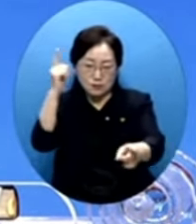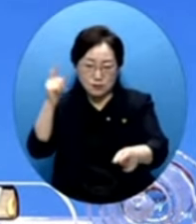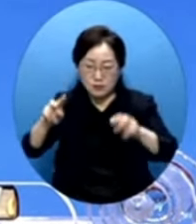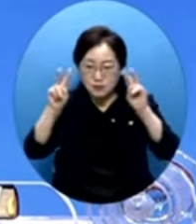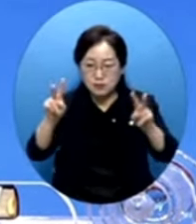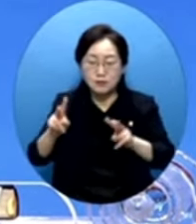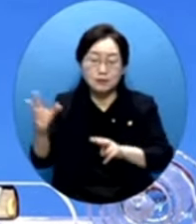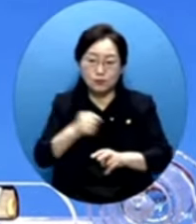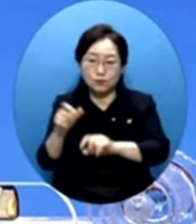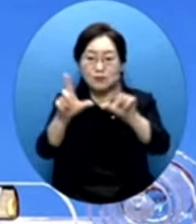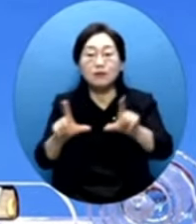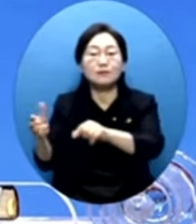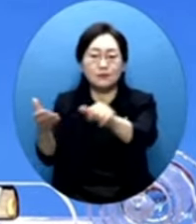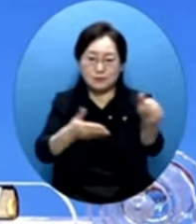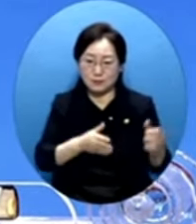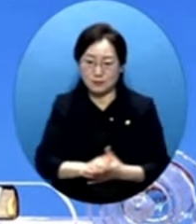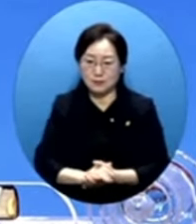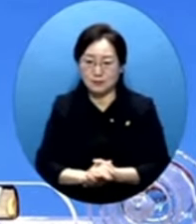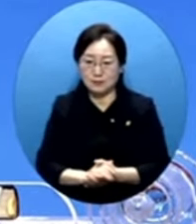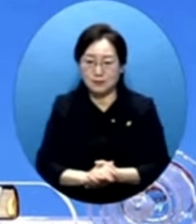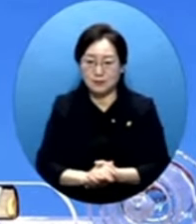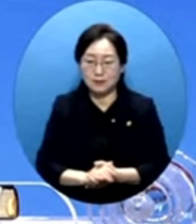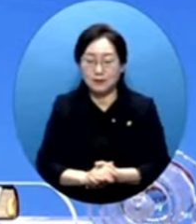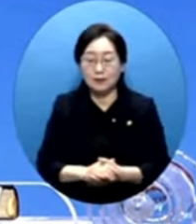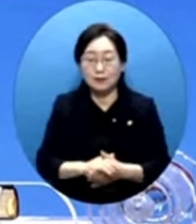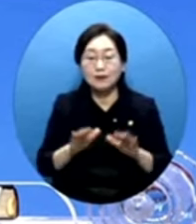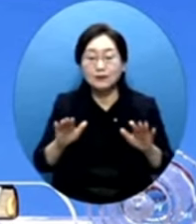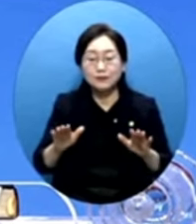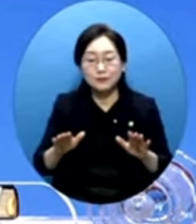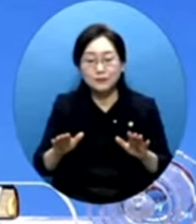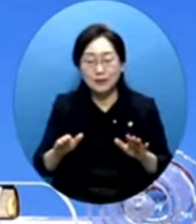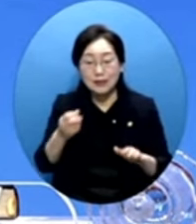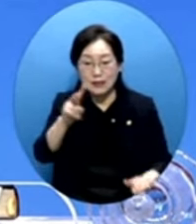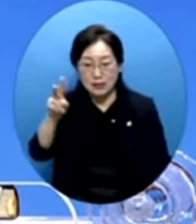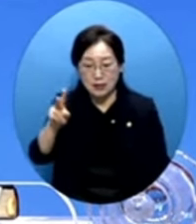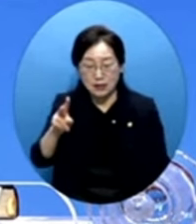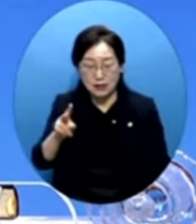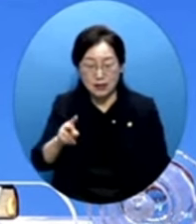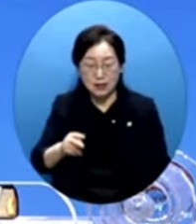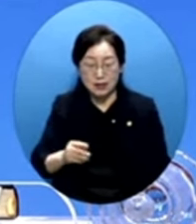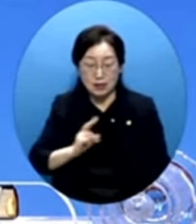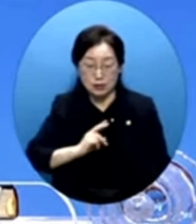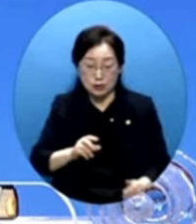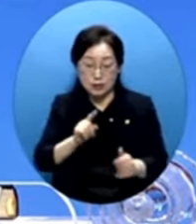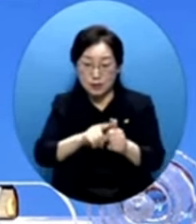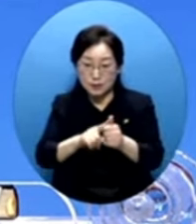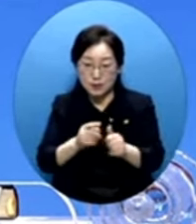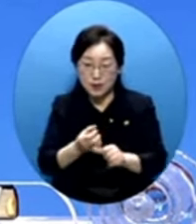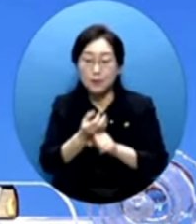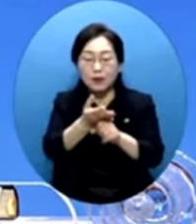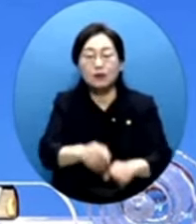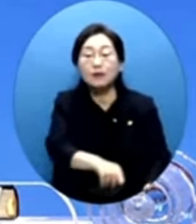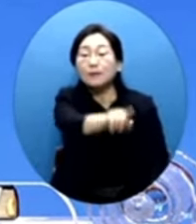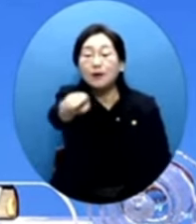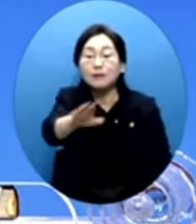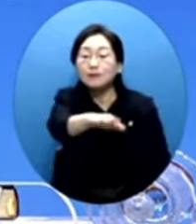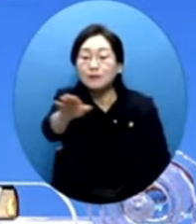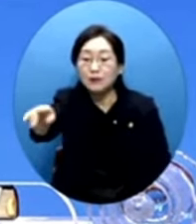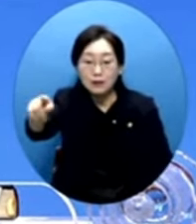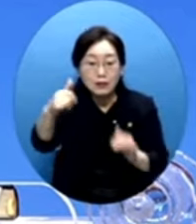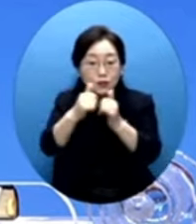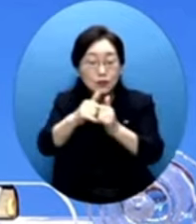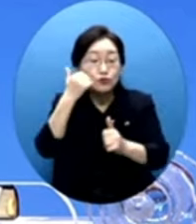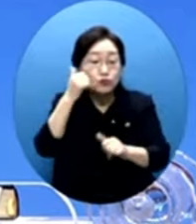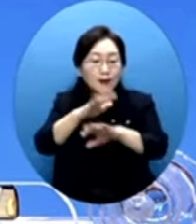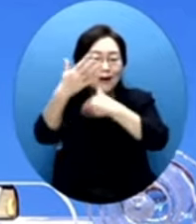살아가야 할 것입니다 아멘 아멘이이 야실 선지자가 계속을 외칩니다이 전쟁은 하나님께 속한 것이다이